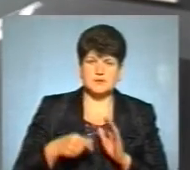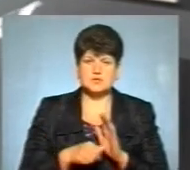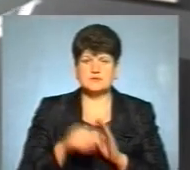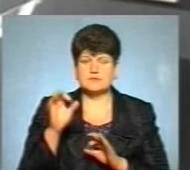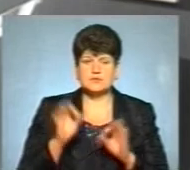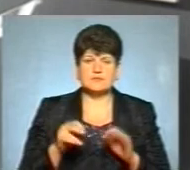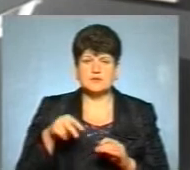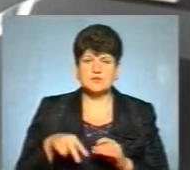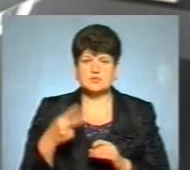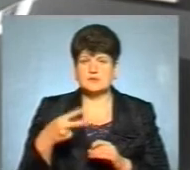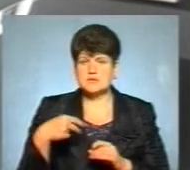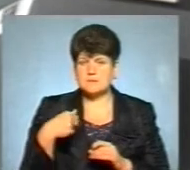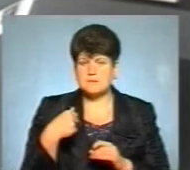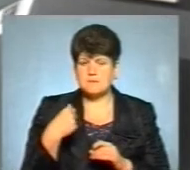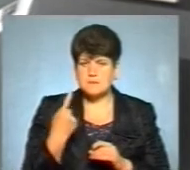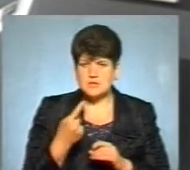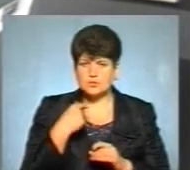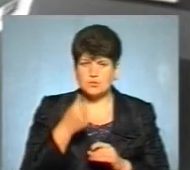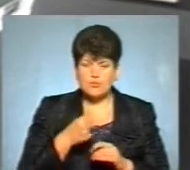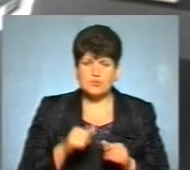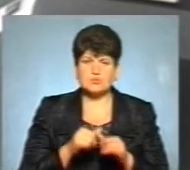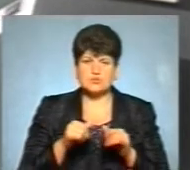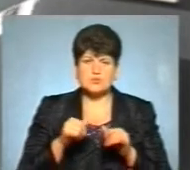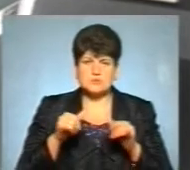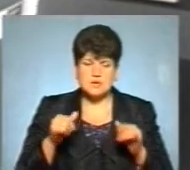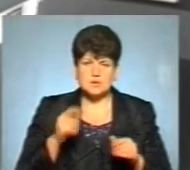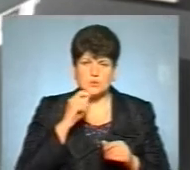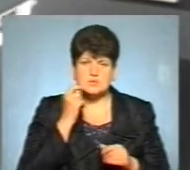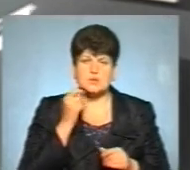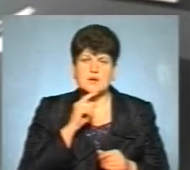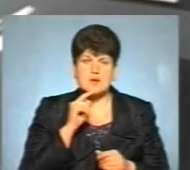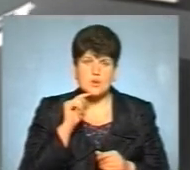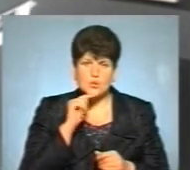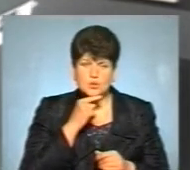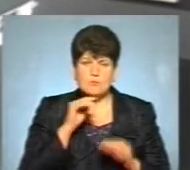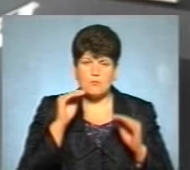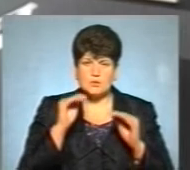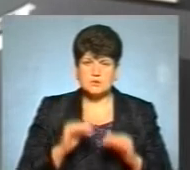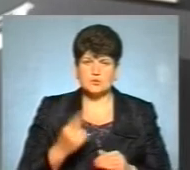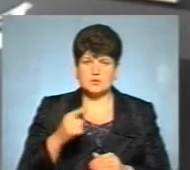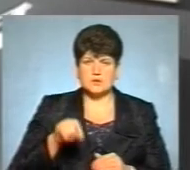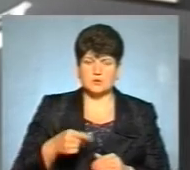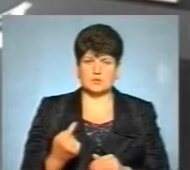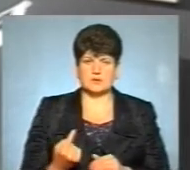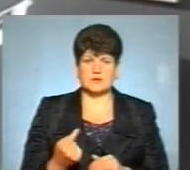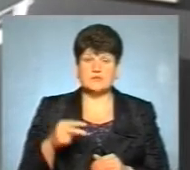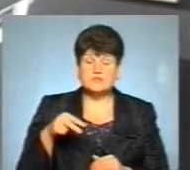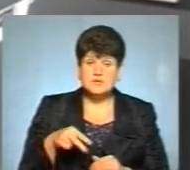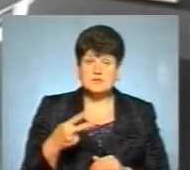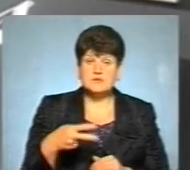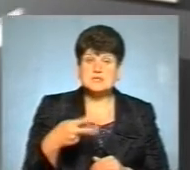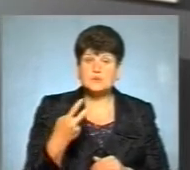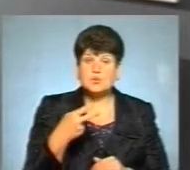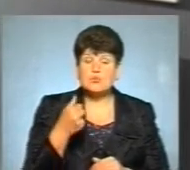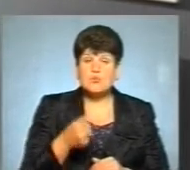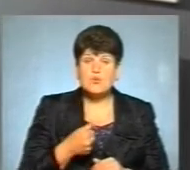3,6% 2021 року зростання української економіки понизив до 1,1. І тільки в 2022